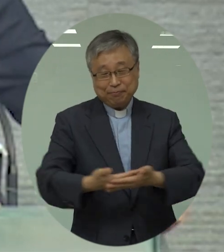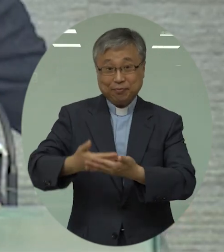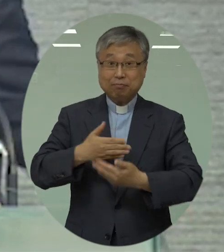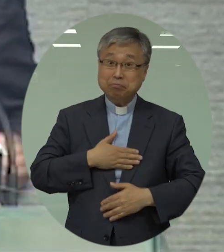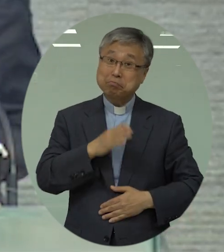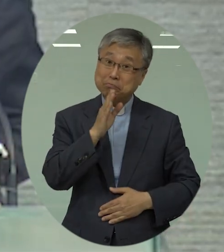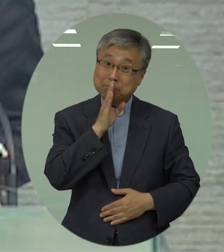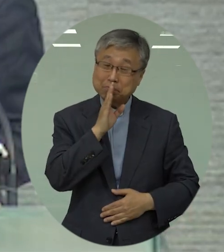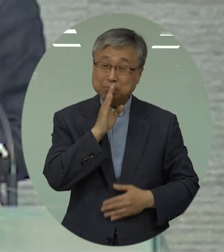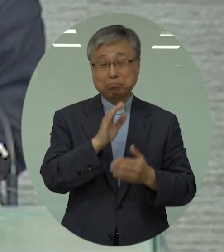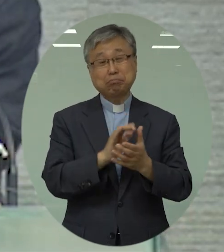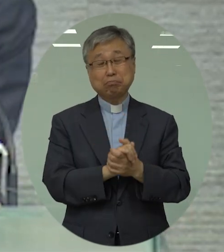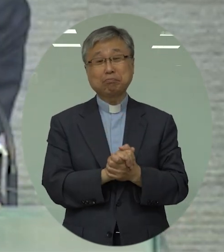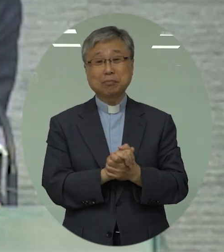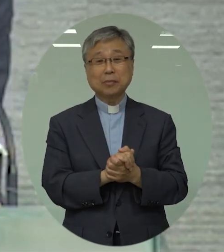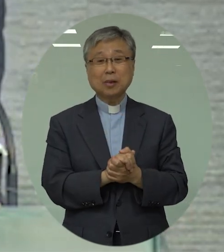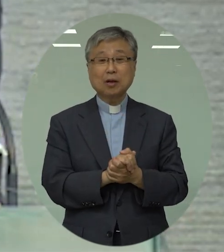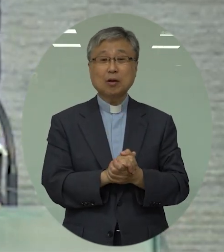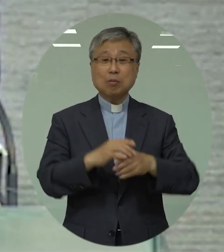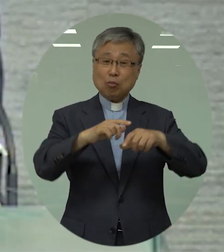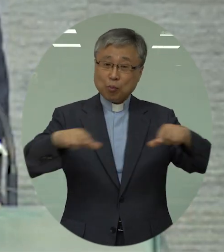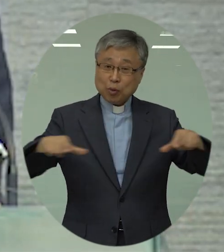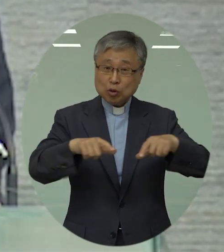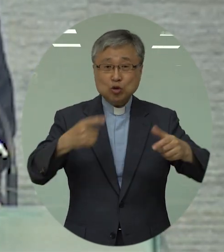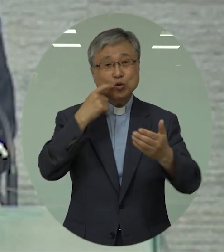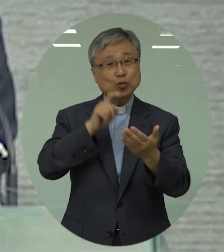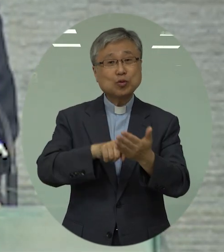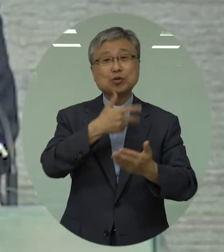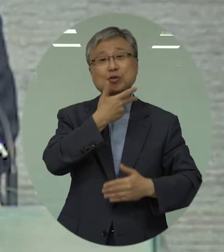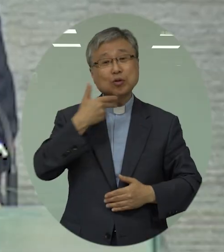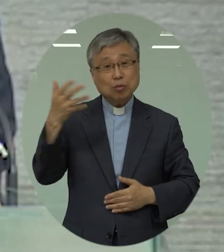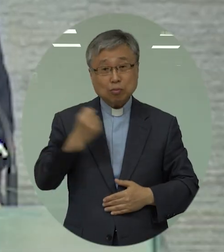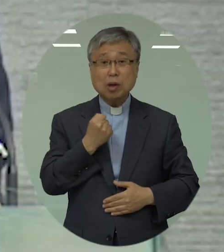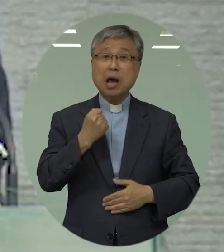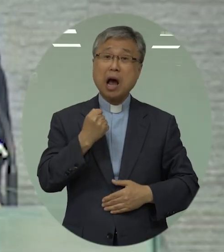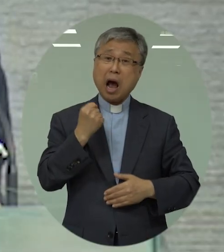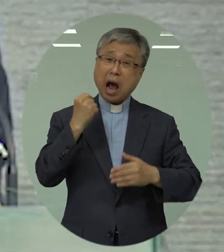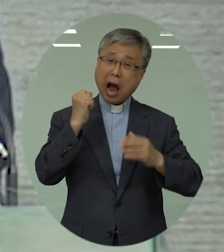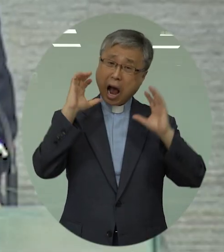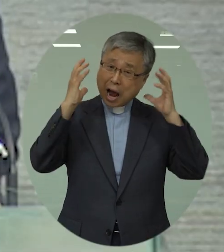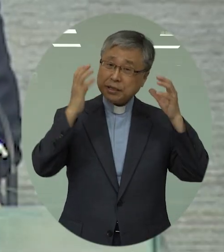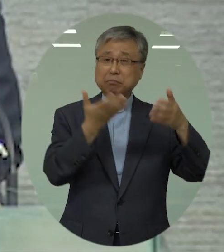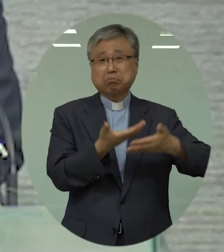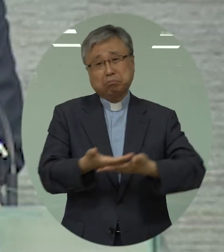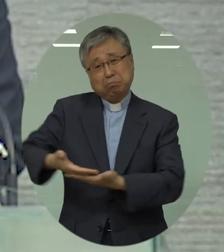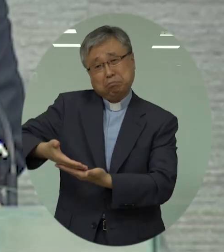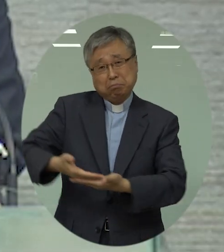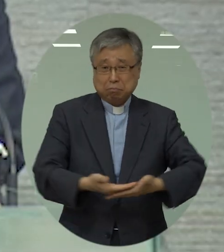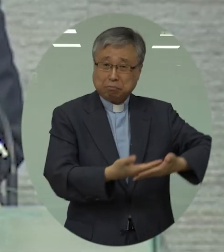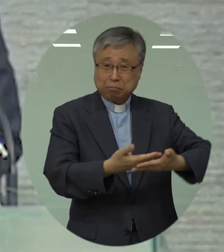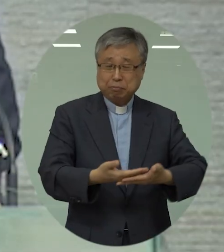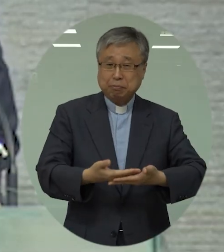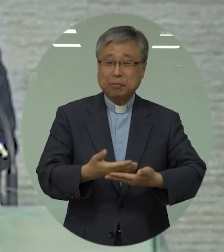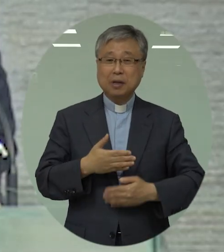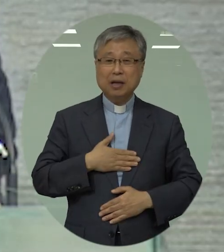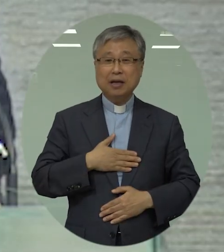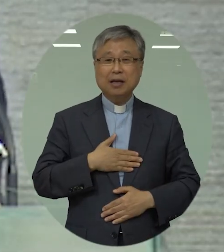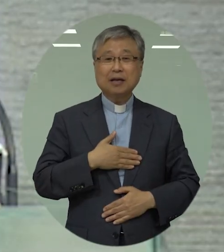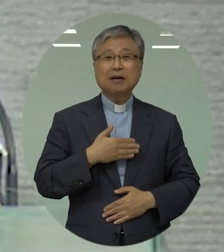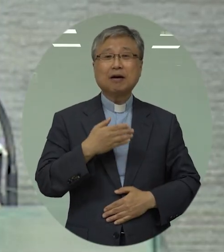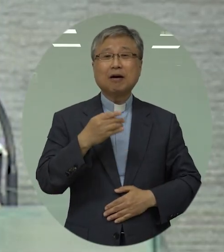단어가 쓰여지기도 하지만 보다 보편적인 쉬운 영어로 쓰여진 단어가 베이비예요, 베이비. 그러니까 우리가 여기